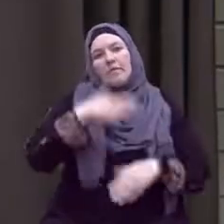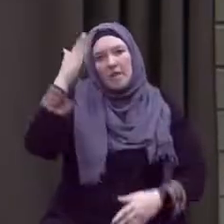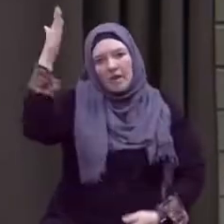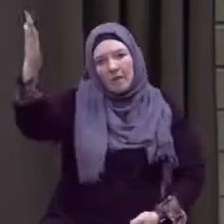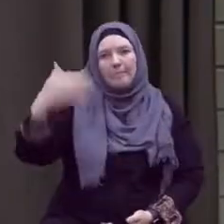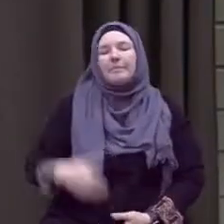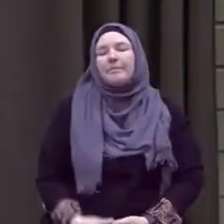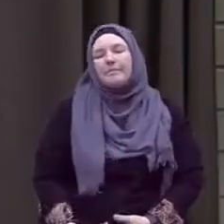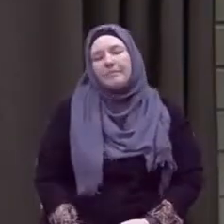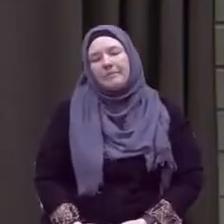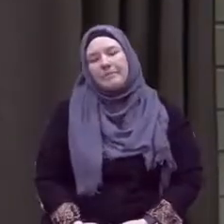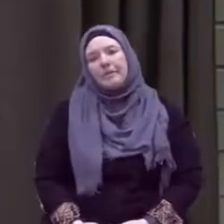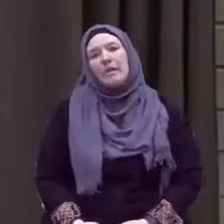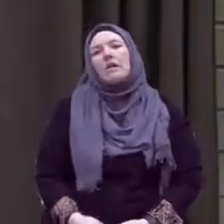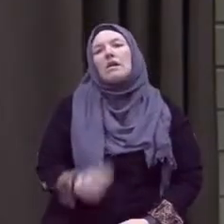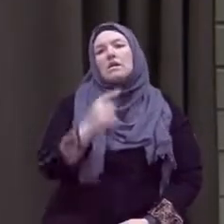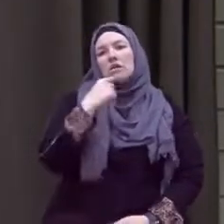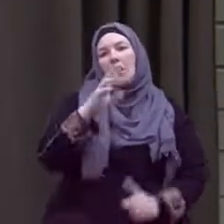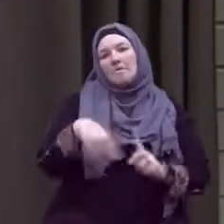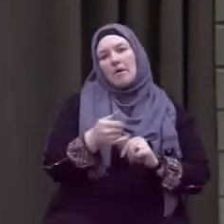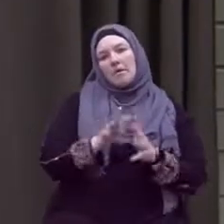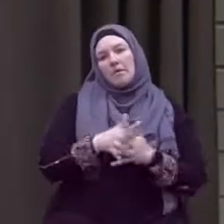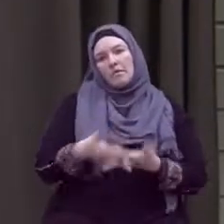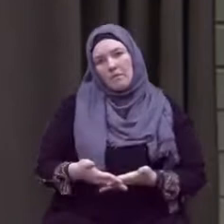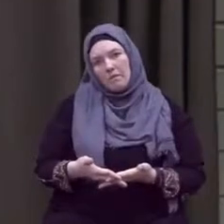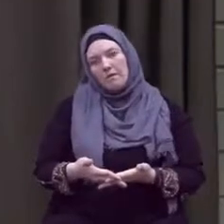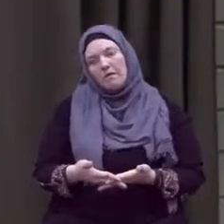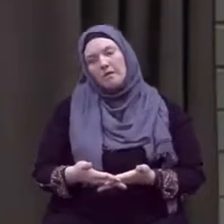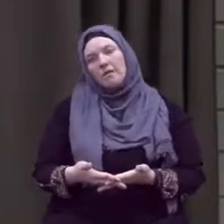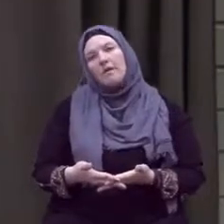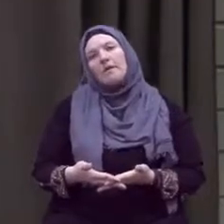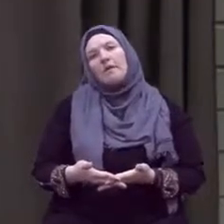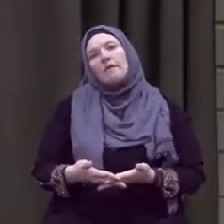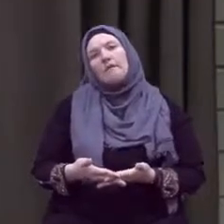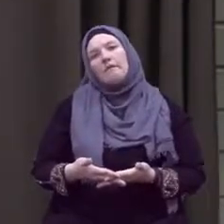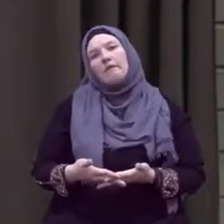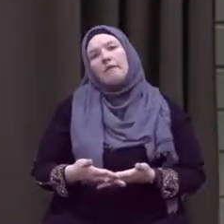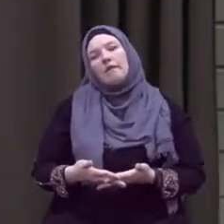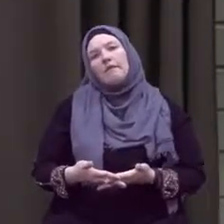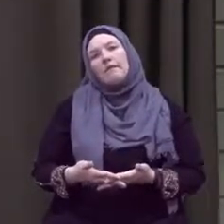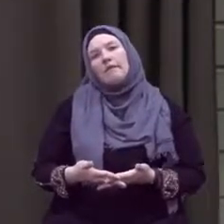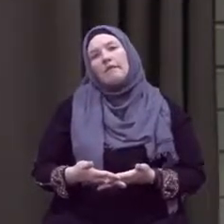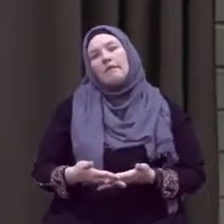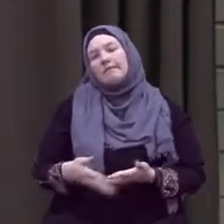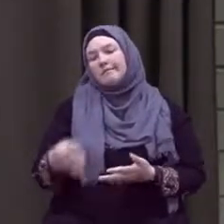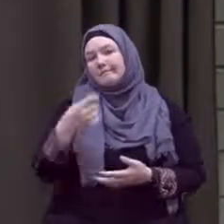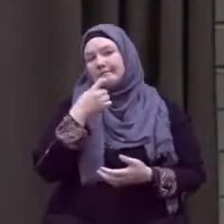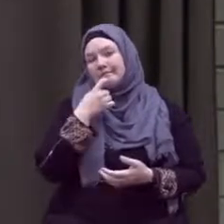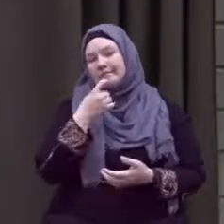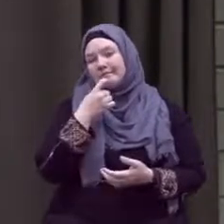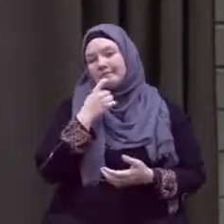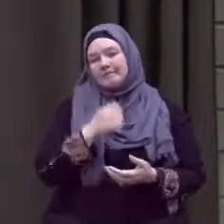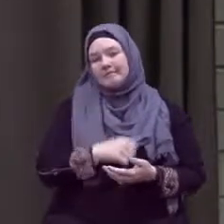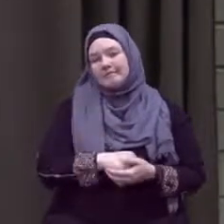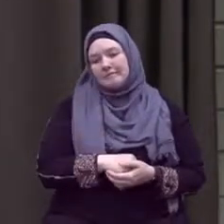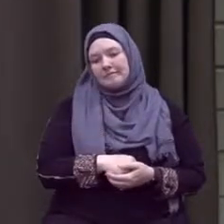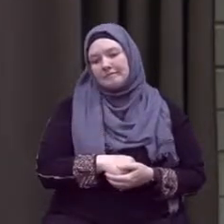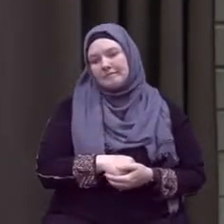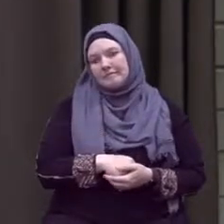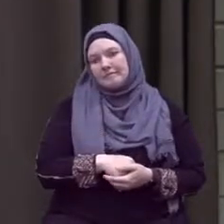wasallam, talking about the Quran, he says, هُوَ حَبْلُ اللَّهِ